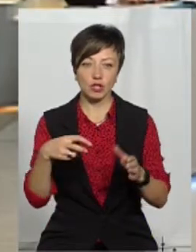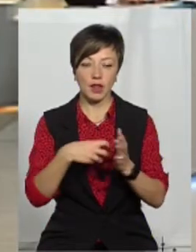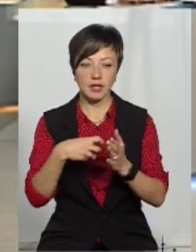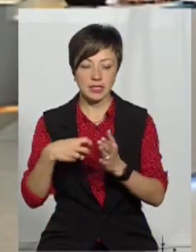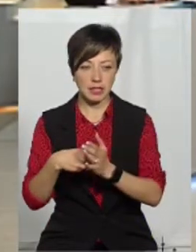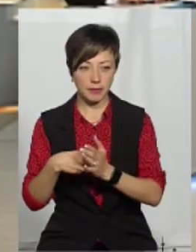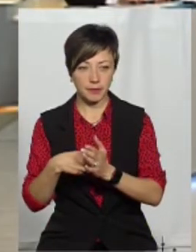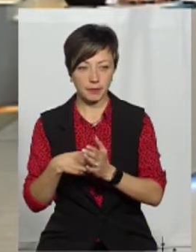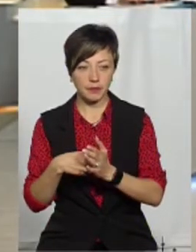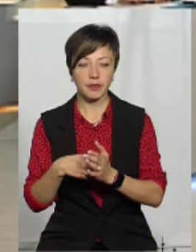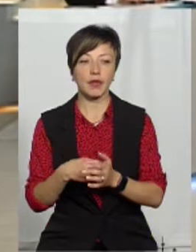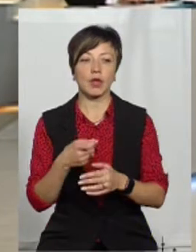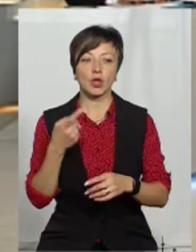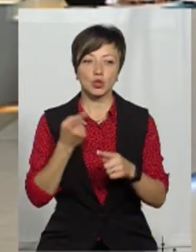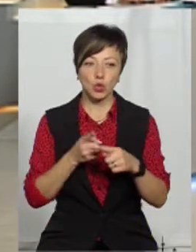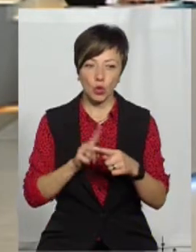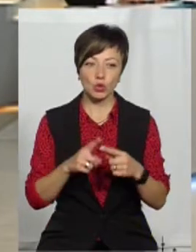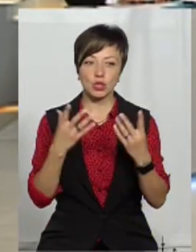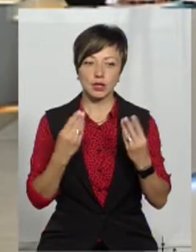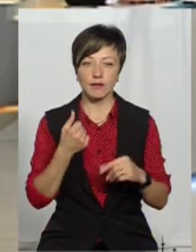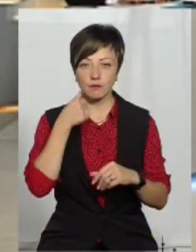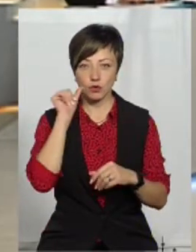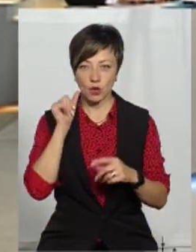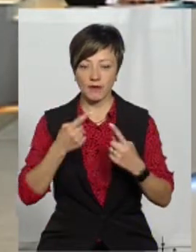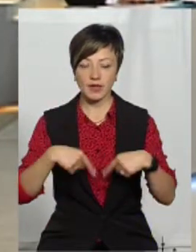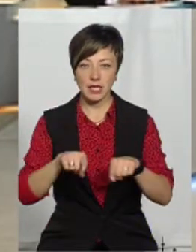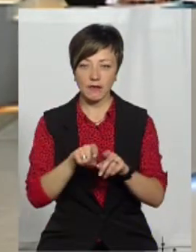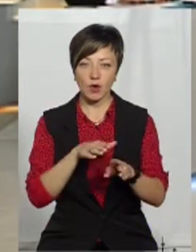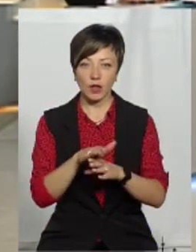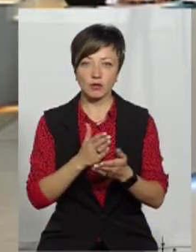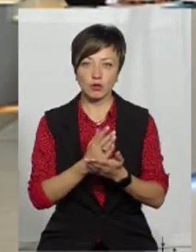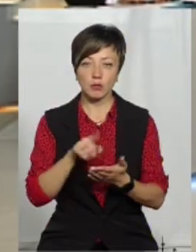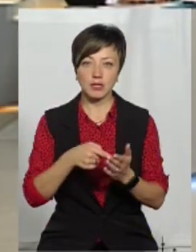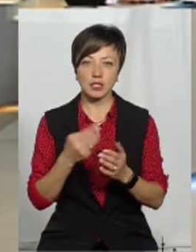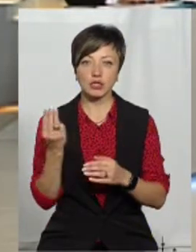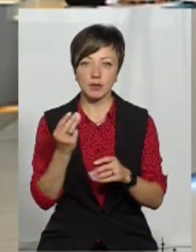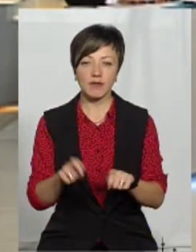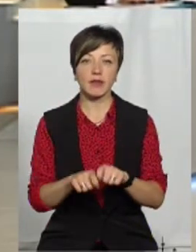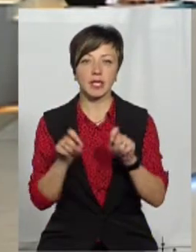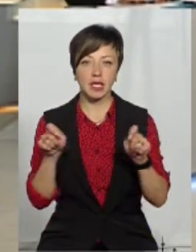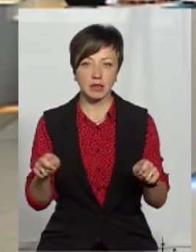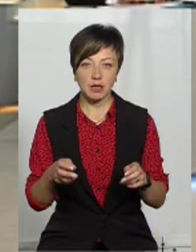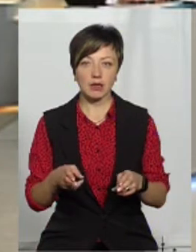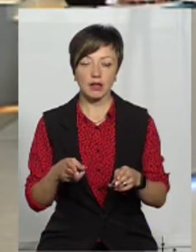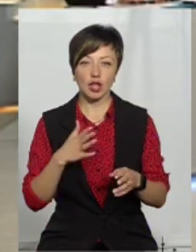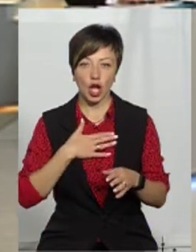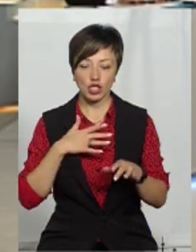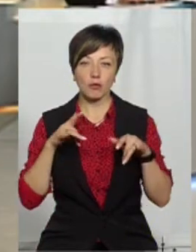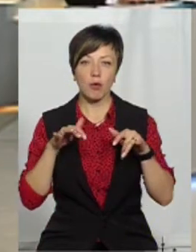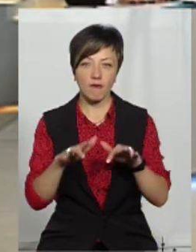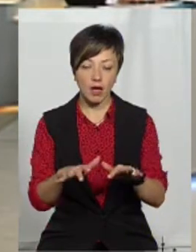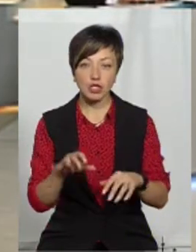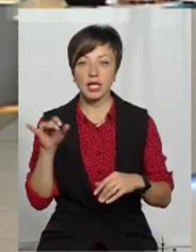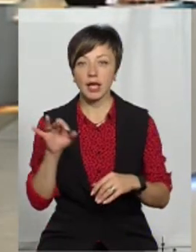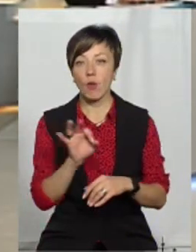листи. З того ж дня вчора відділом ДВС міста Шепетівка відкрито виконавче провадження і